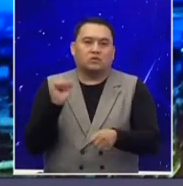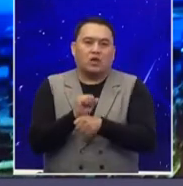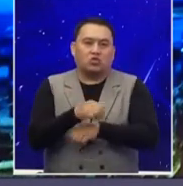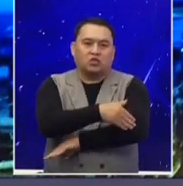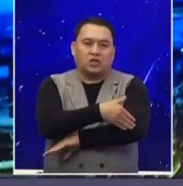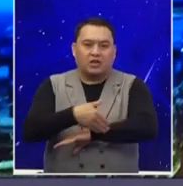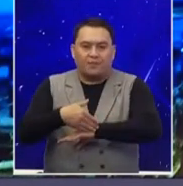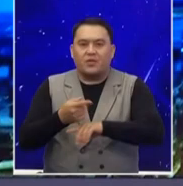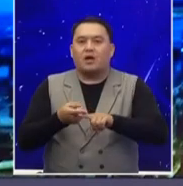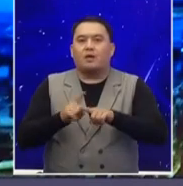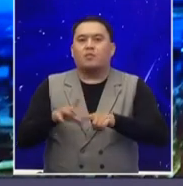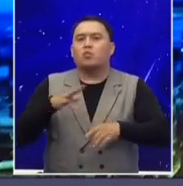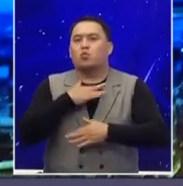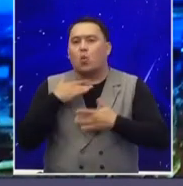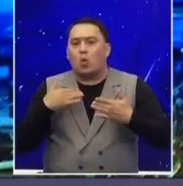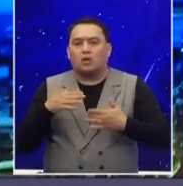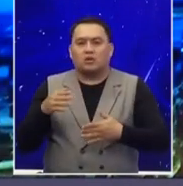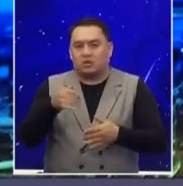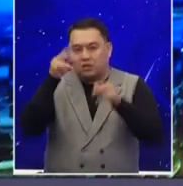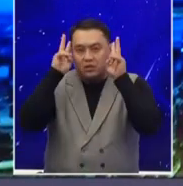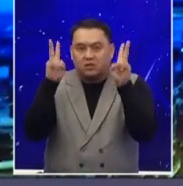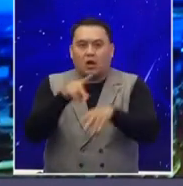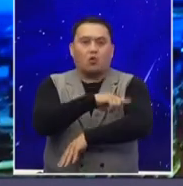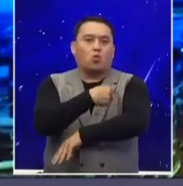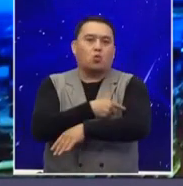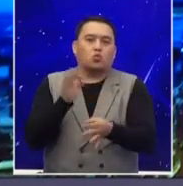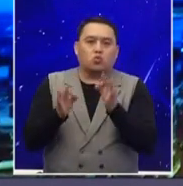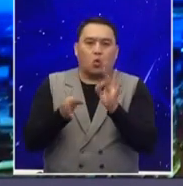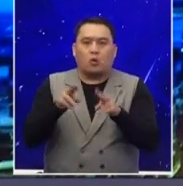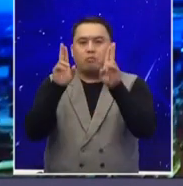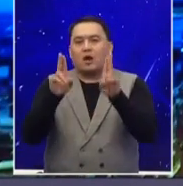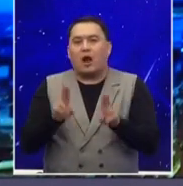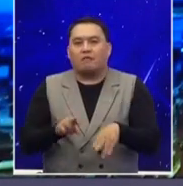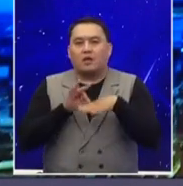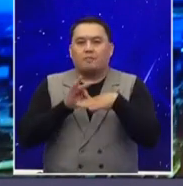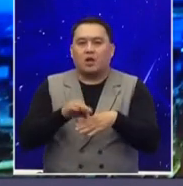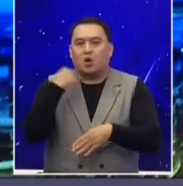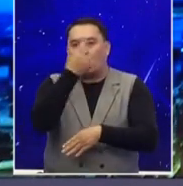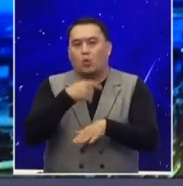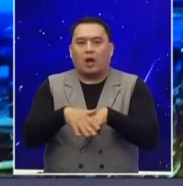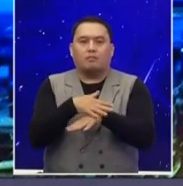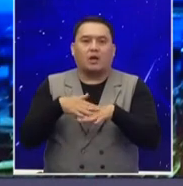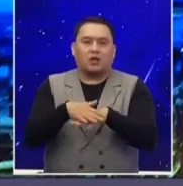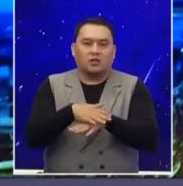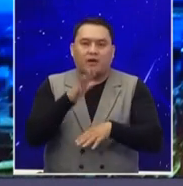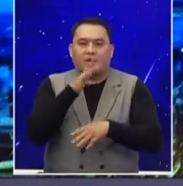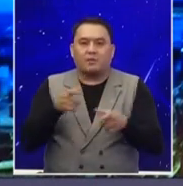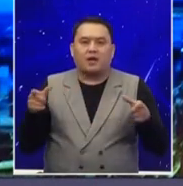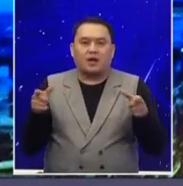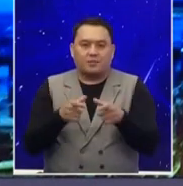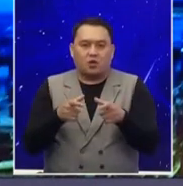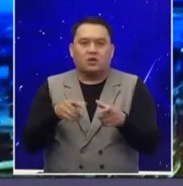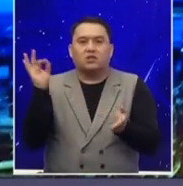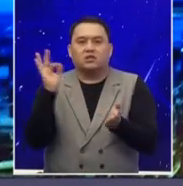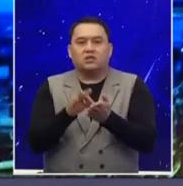границ. Зачастую многие из них не знают о санитарных нормах и правилах поведения в людных местах в период пандемии.